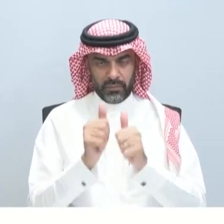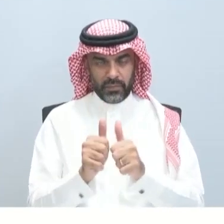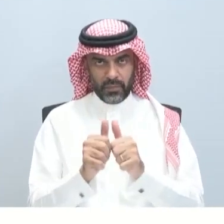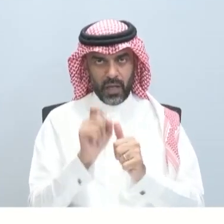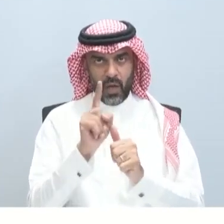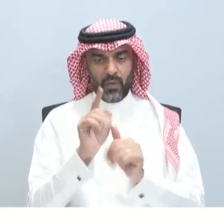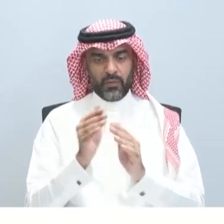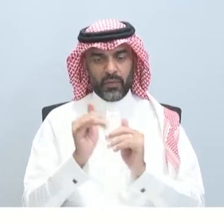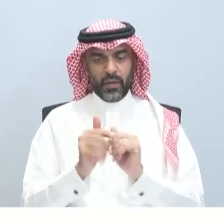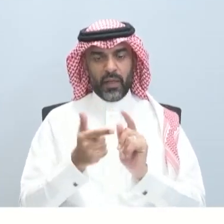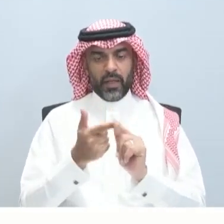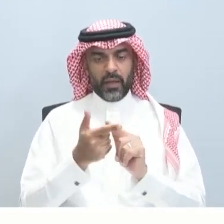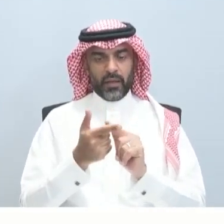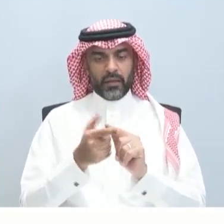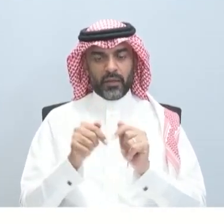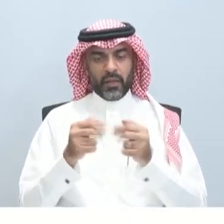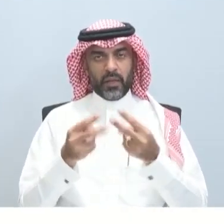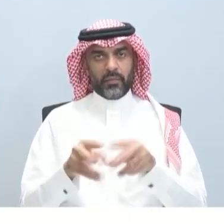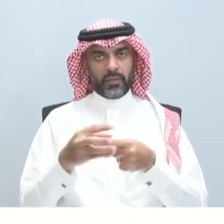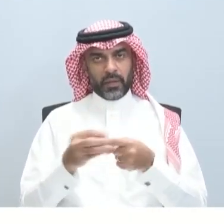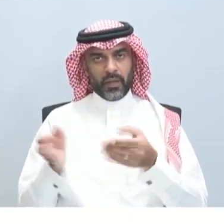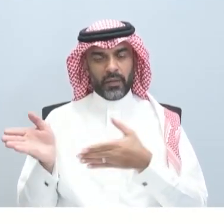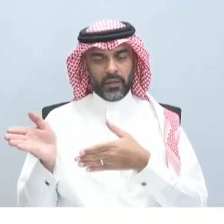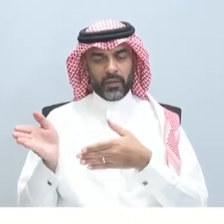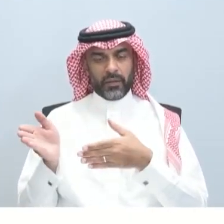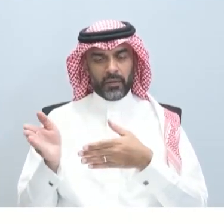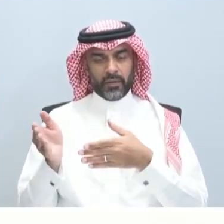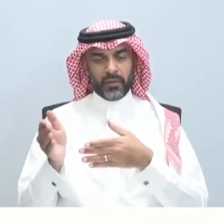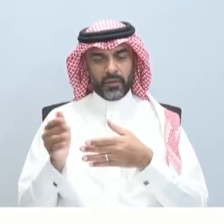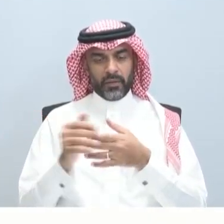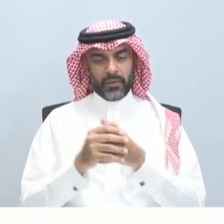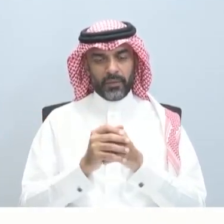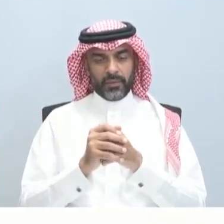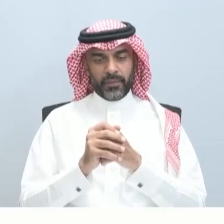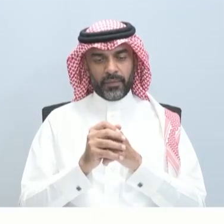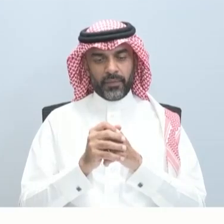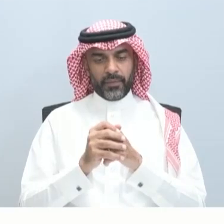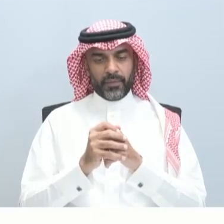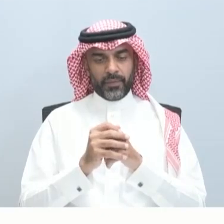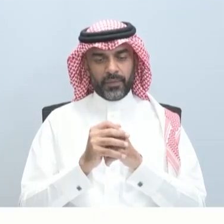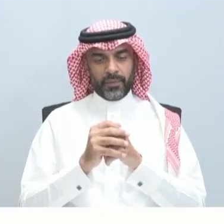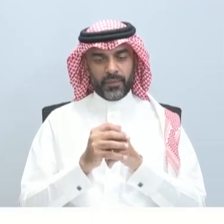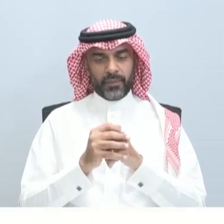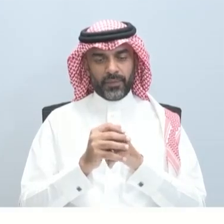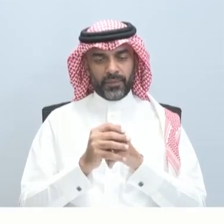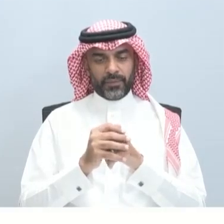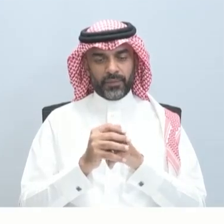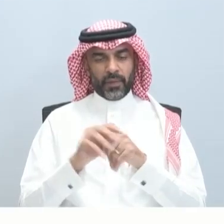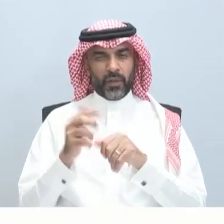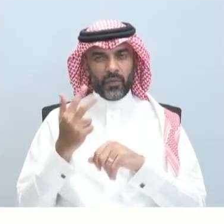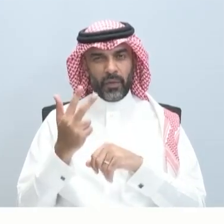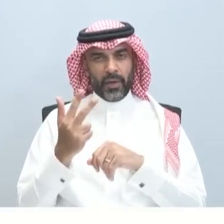الخطوه الاولى الخطوه الثانيه ابدا بالطرح فابدا من اصغر منزله اجزاء المئه